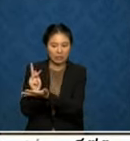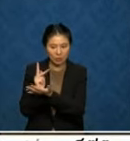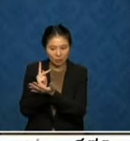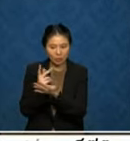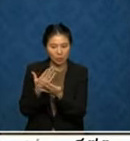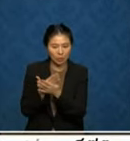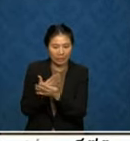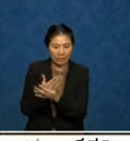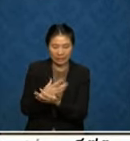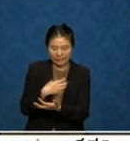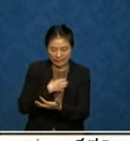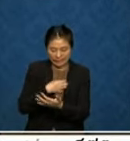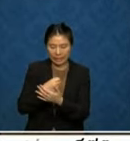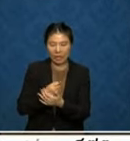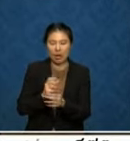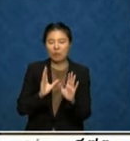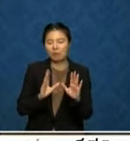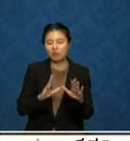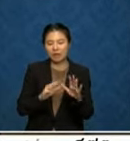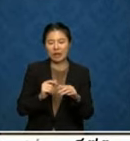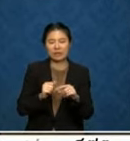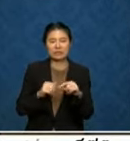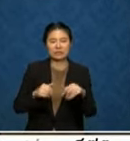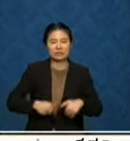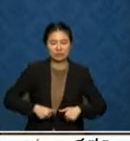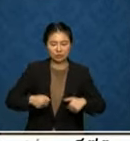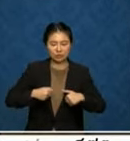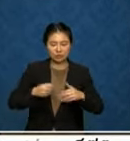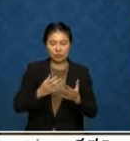ดท้ายก็กล้าที่จะฝากอนาคตของเข